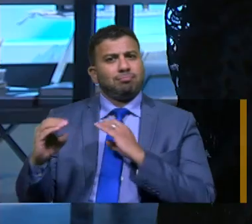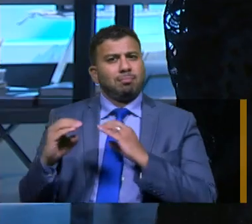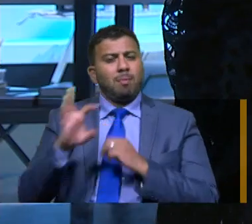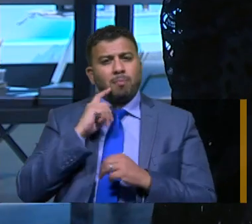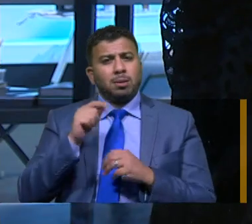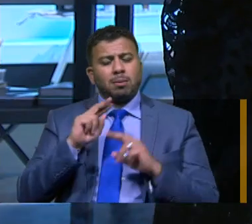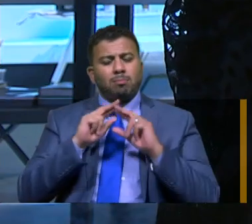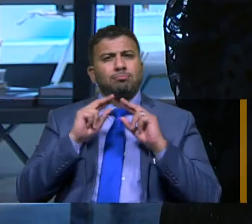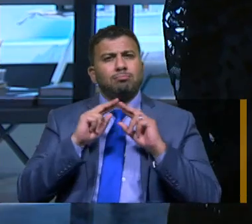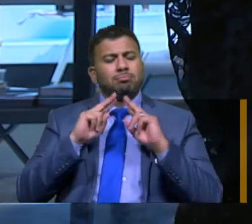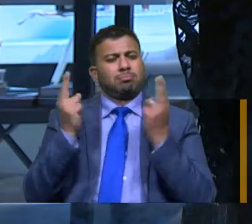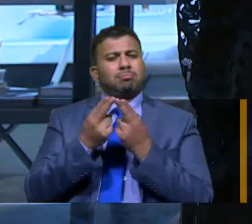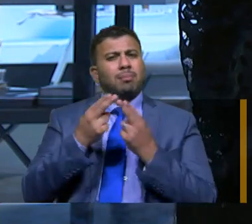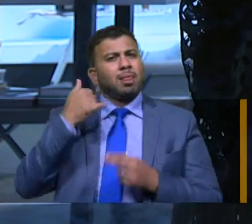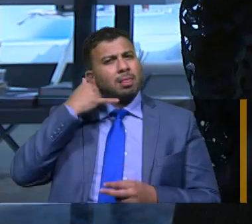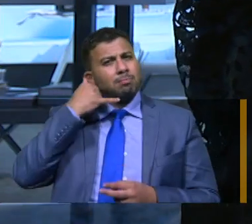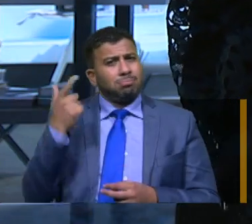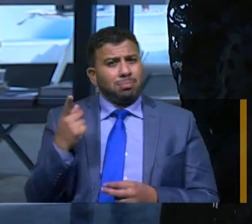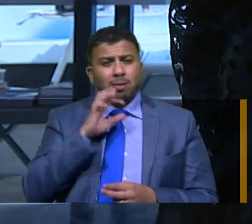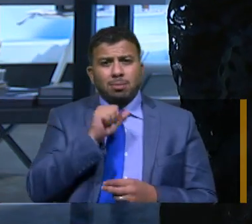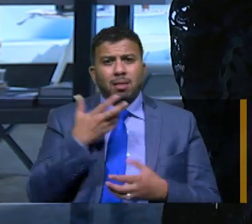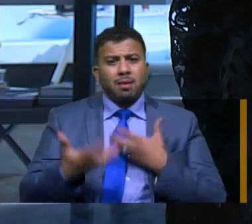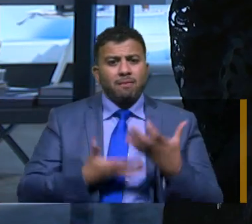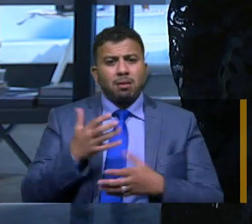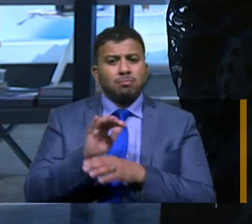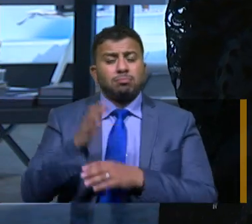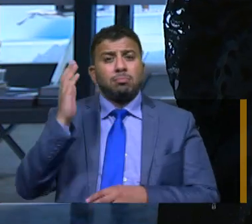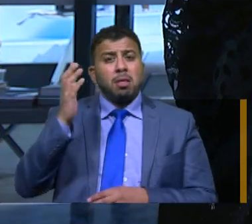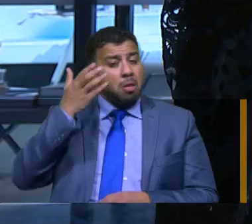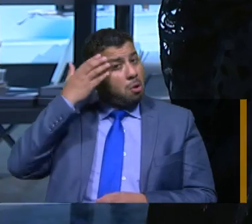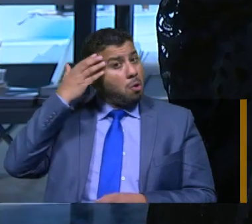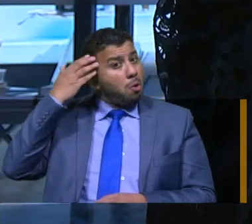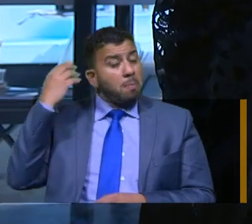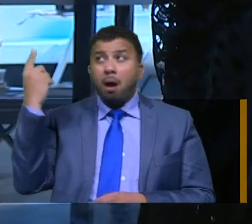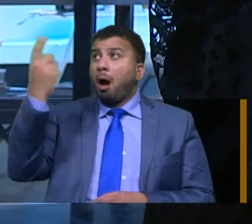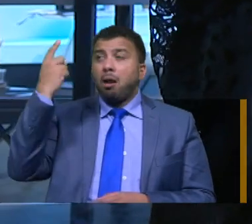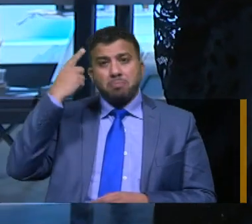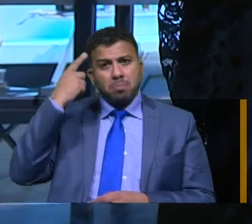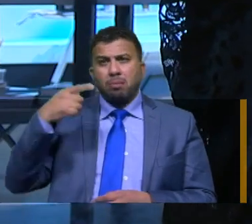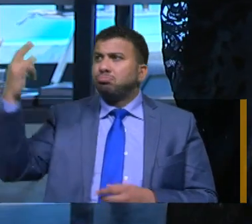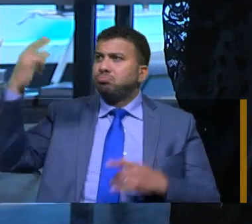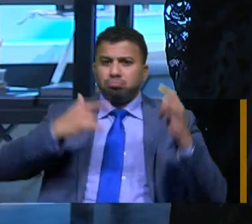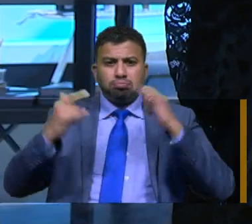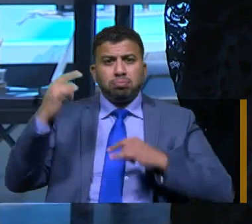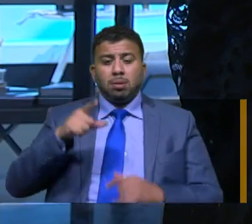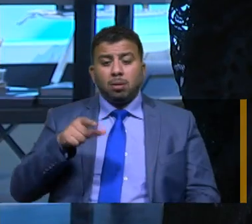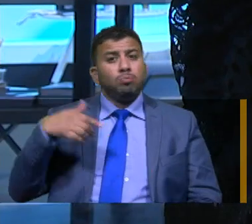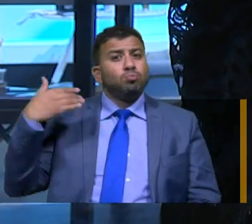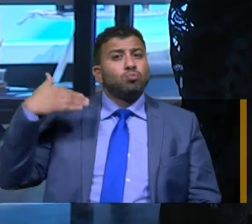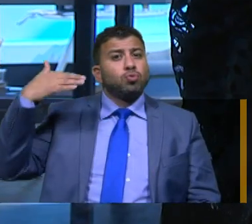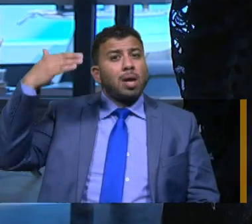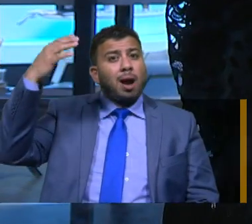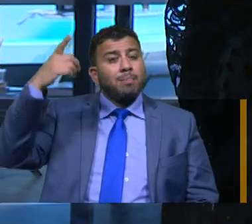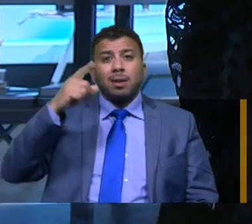للاتصال الحكومي من خلال هذه الورش التفاعلية التي يقدمها خبراء عالميون جاء ليؤكد أن المستقبل لن